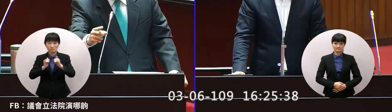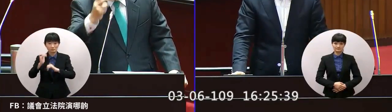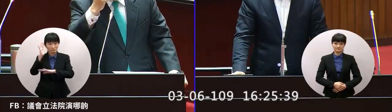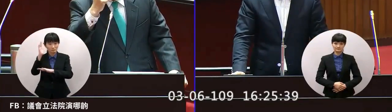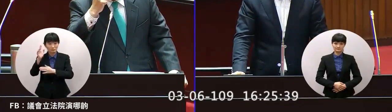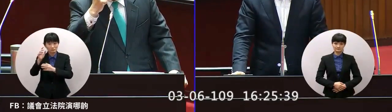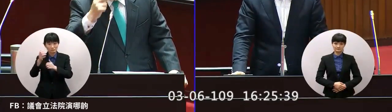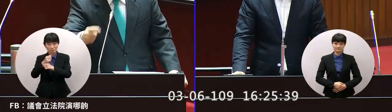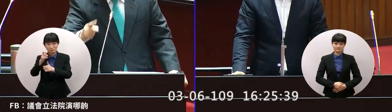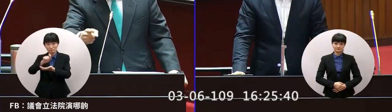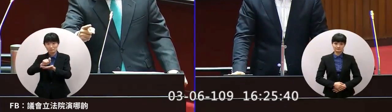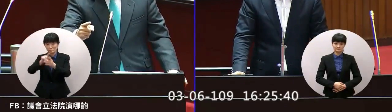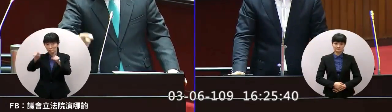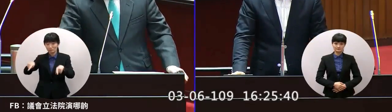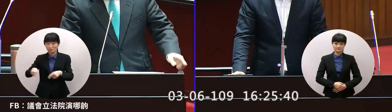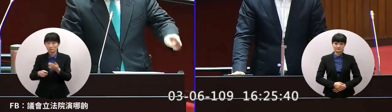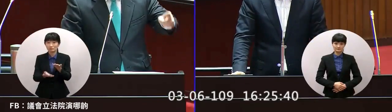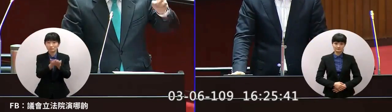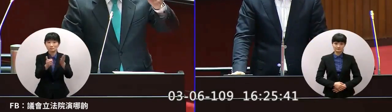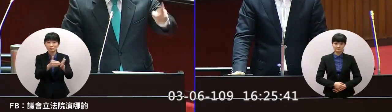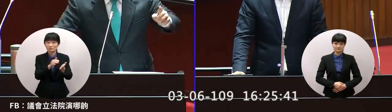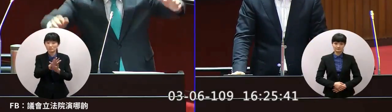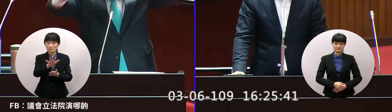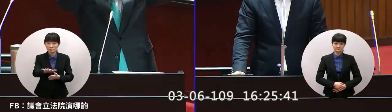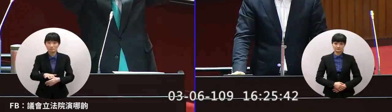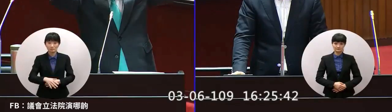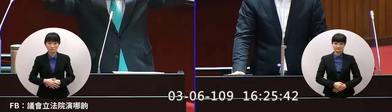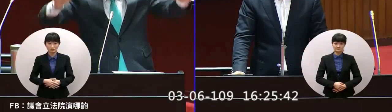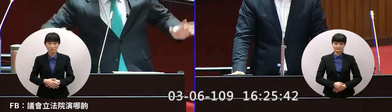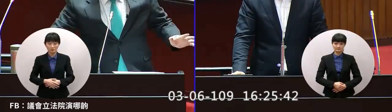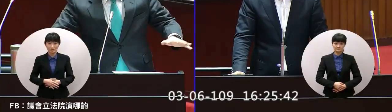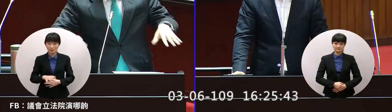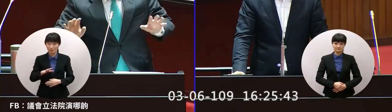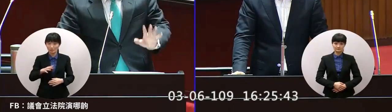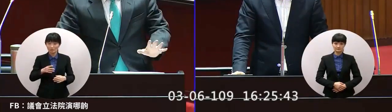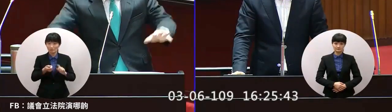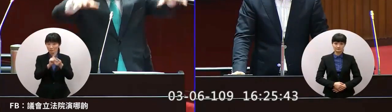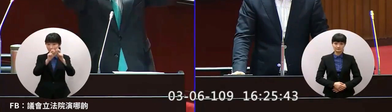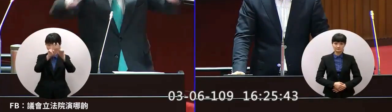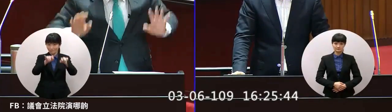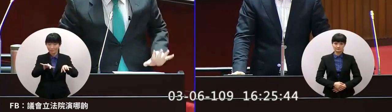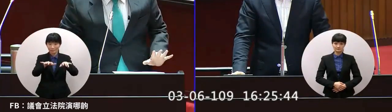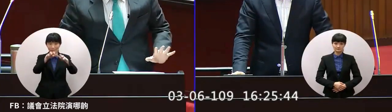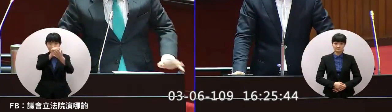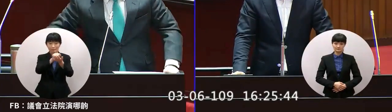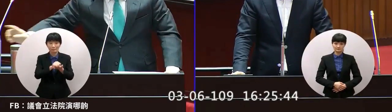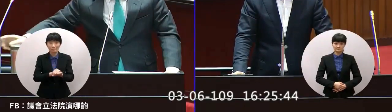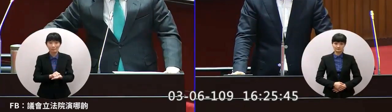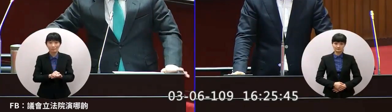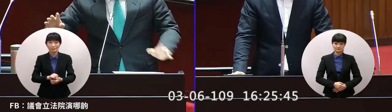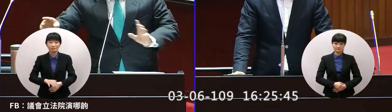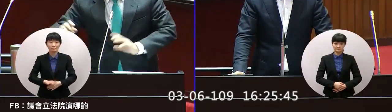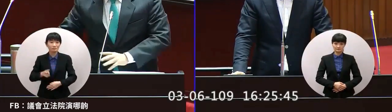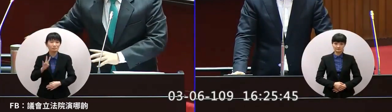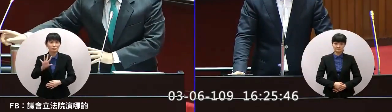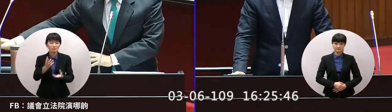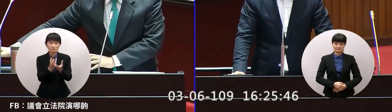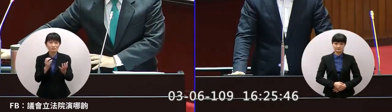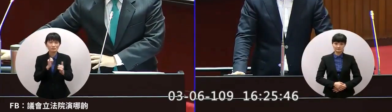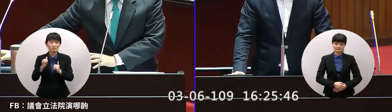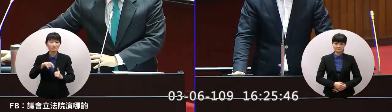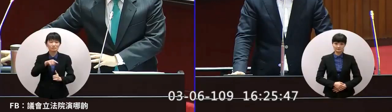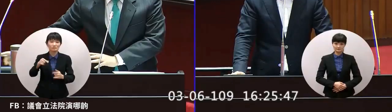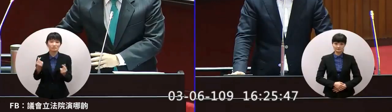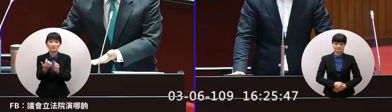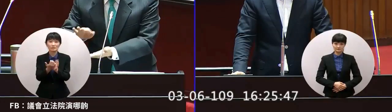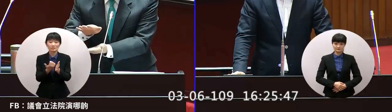也是两个系统来讲，第一就是讲。用个微电脑内底，咱个村里干事直接拿落来。啊，有一寡人讲，因为大多啊，